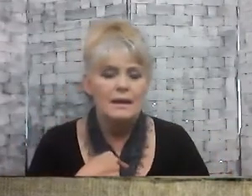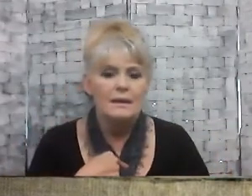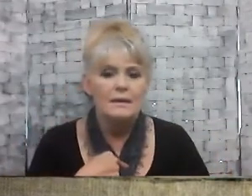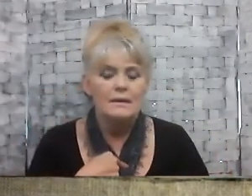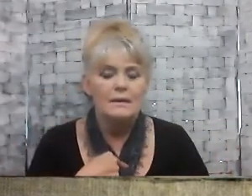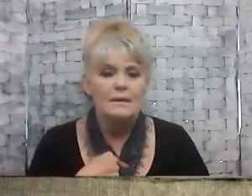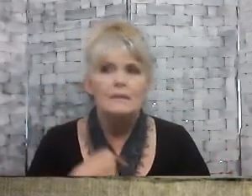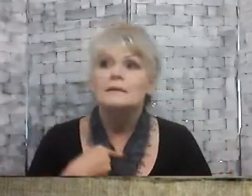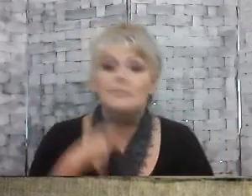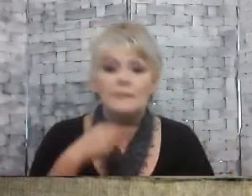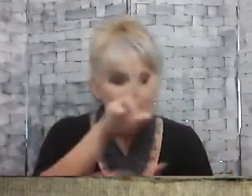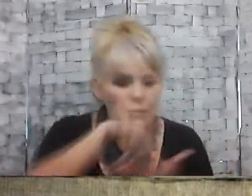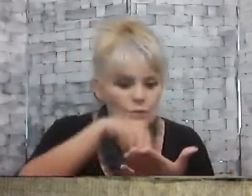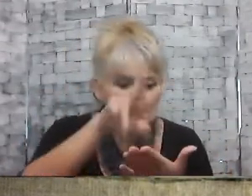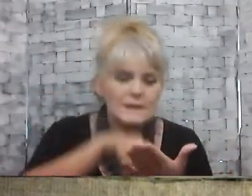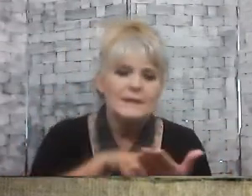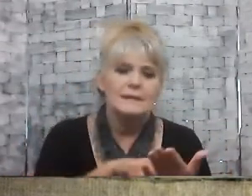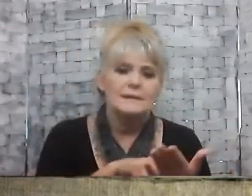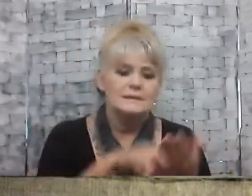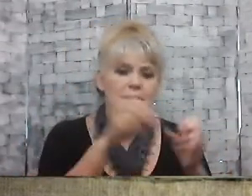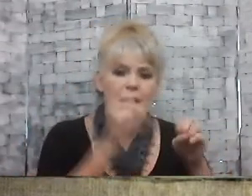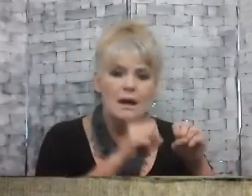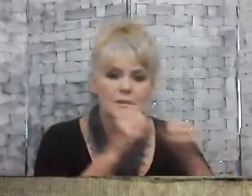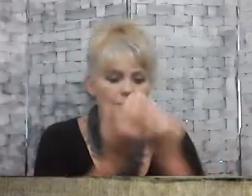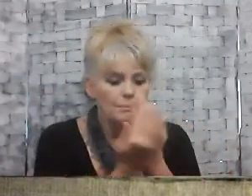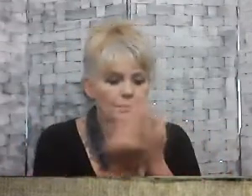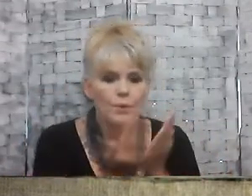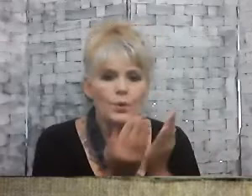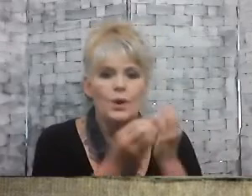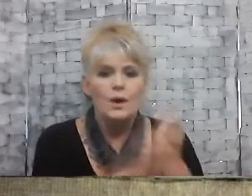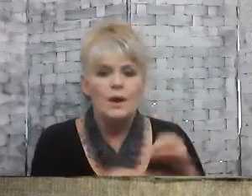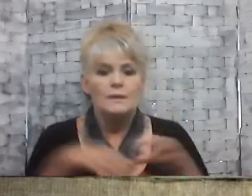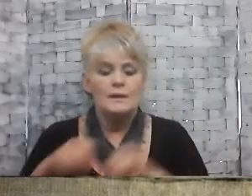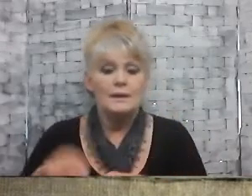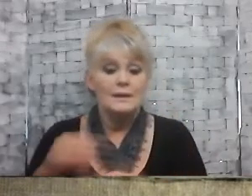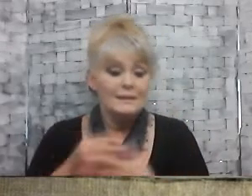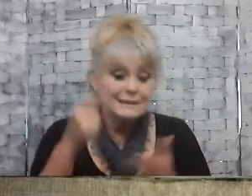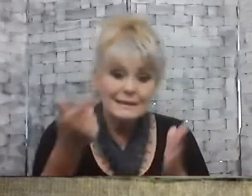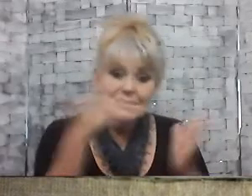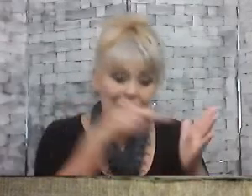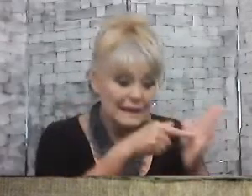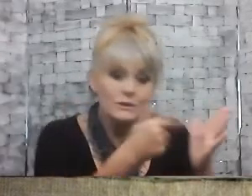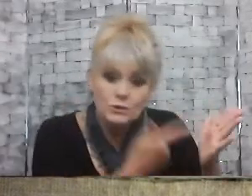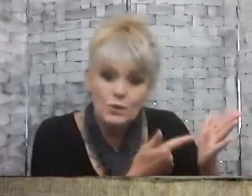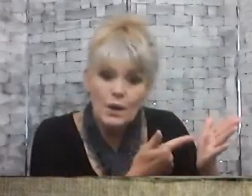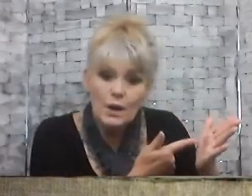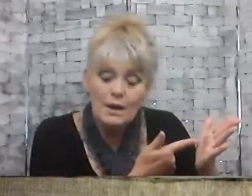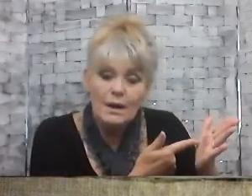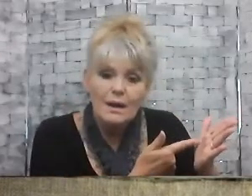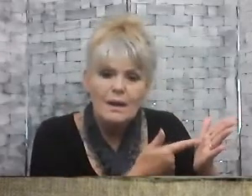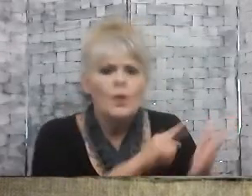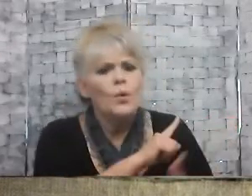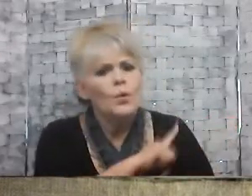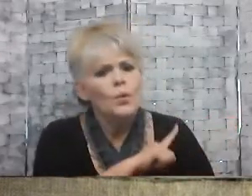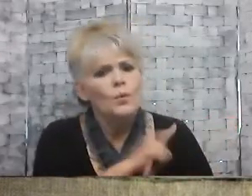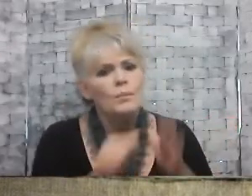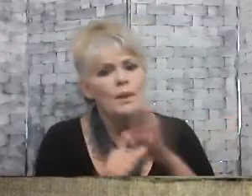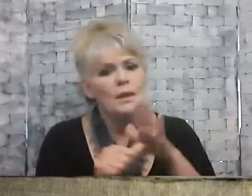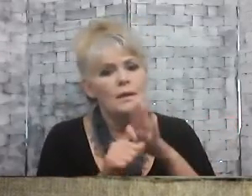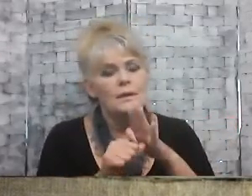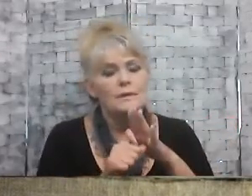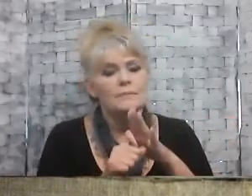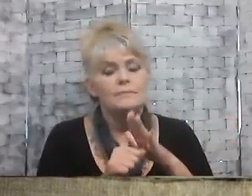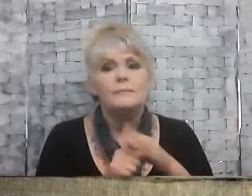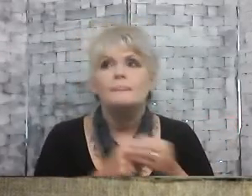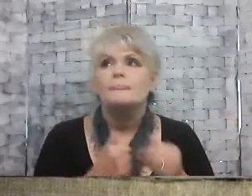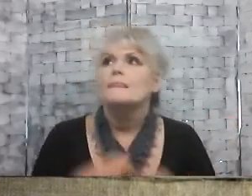lyk? En dan lees jy Handelinge. Dis hoe dit lyk. Dis hoe dit lyk. En hoekom